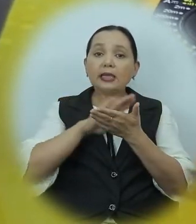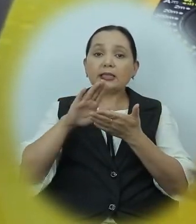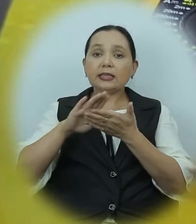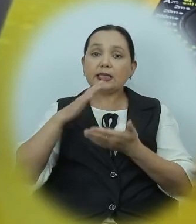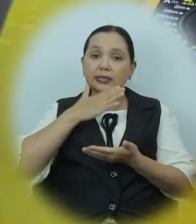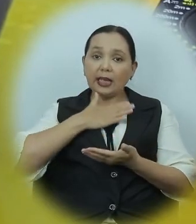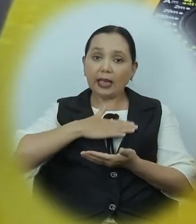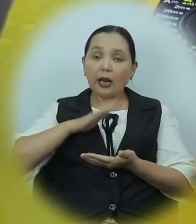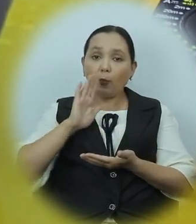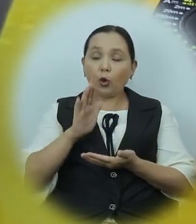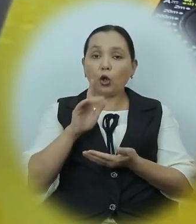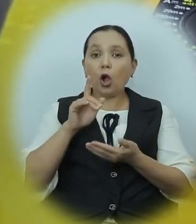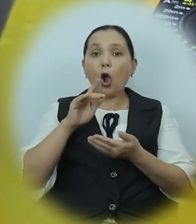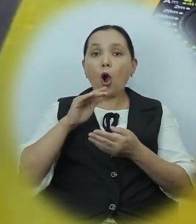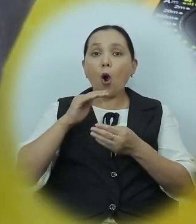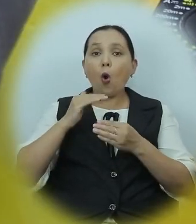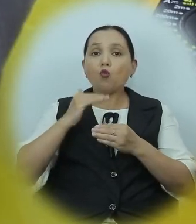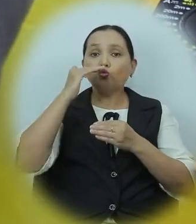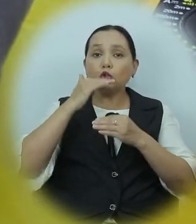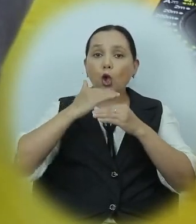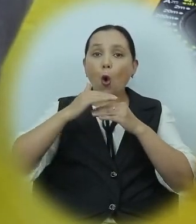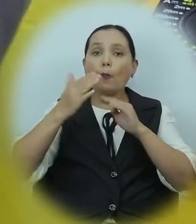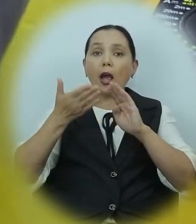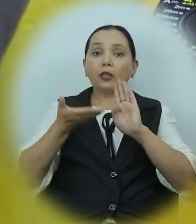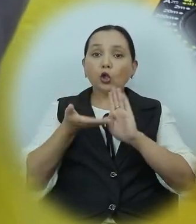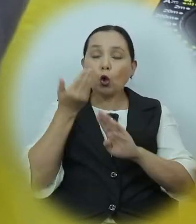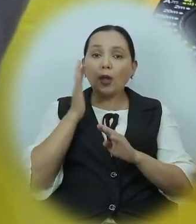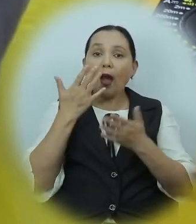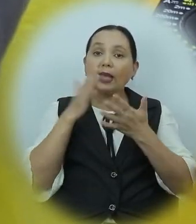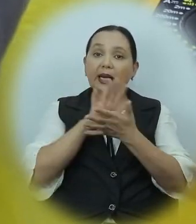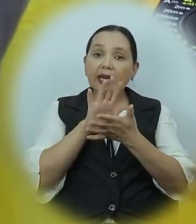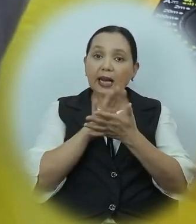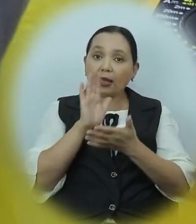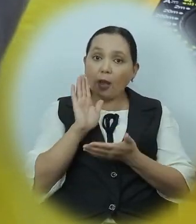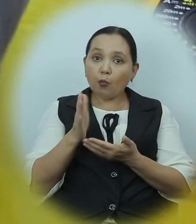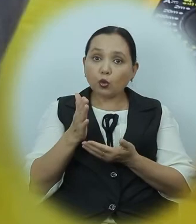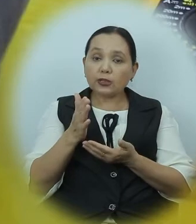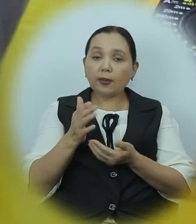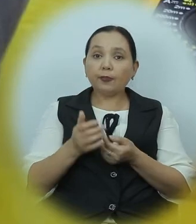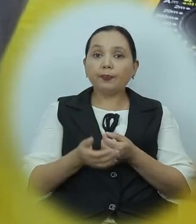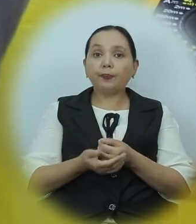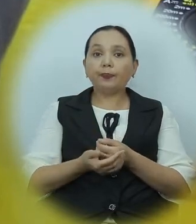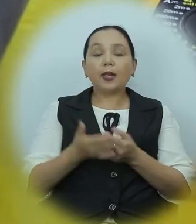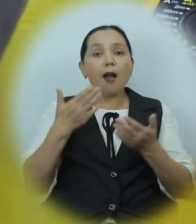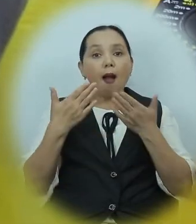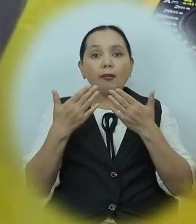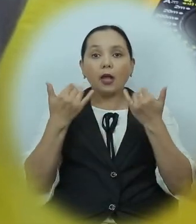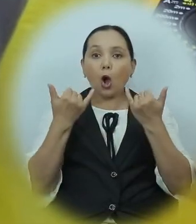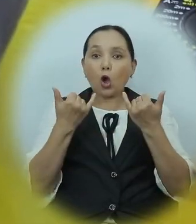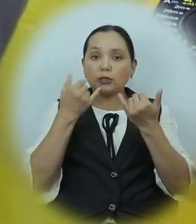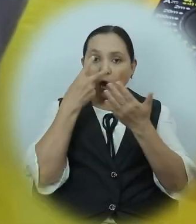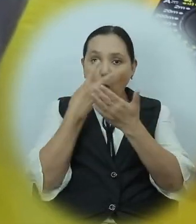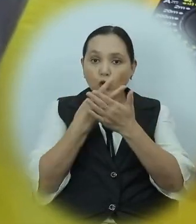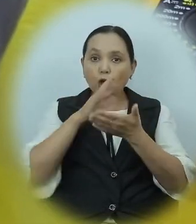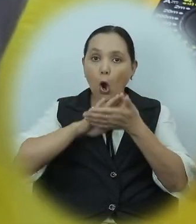bilan ustki qoplami tozalab tashlanadi. Agar u kirlangan bo'lsa. Agar hozirgi